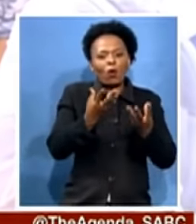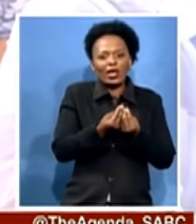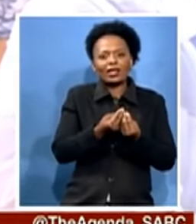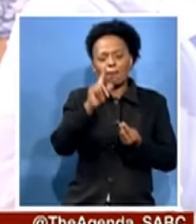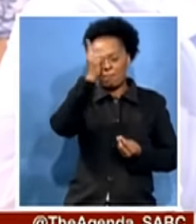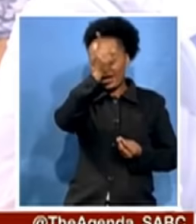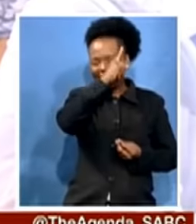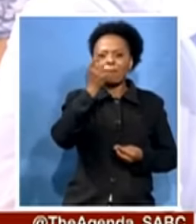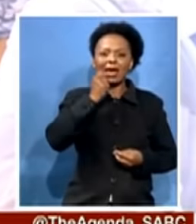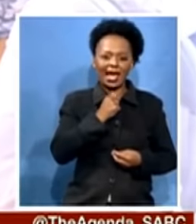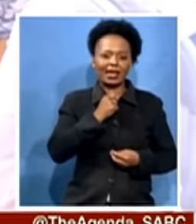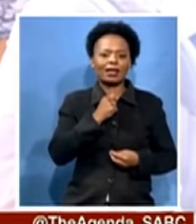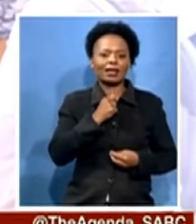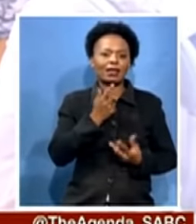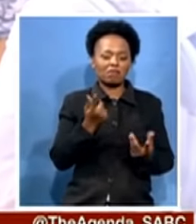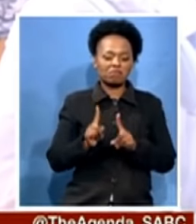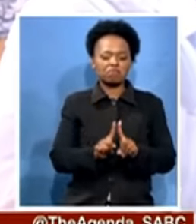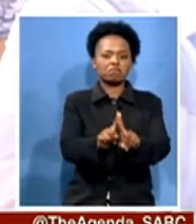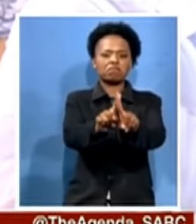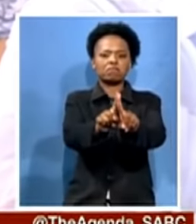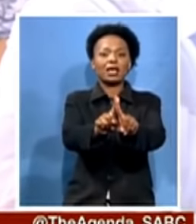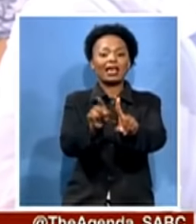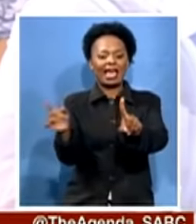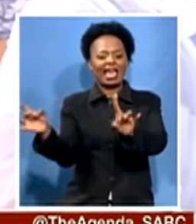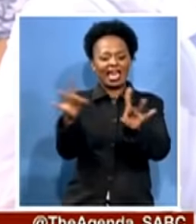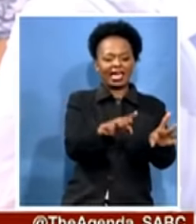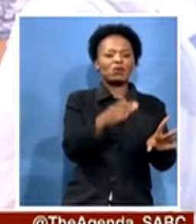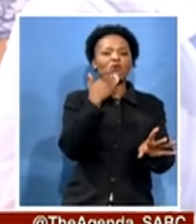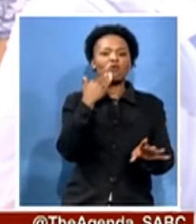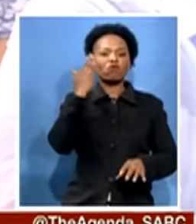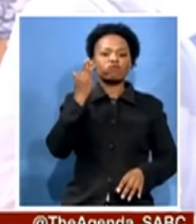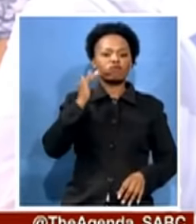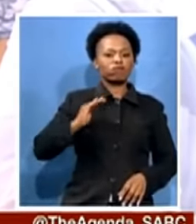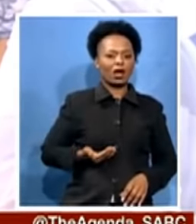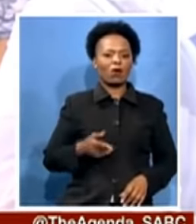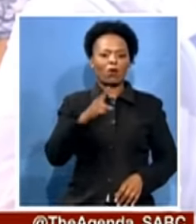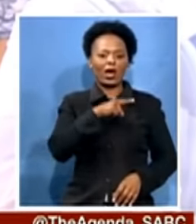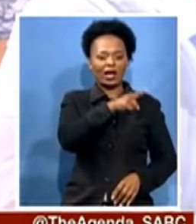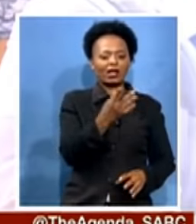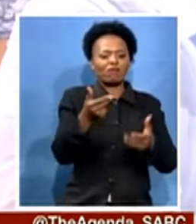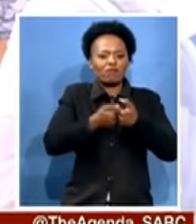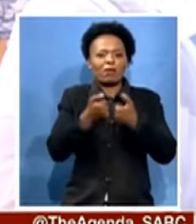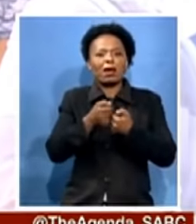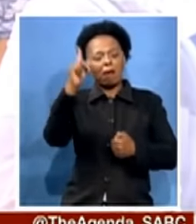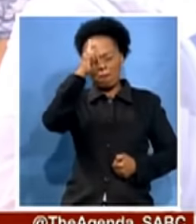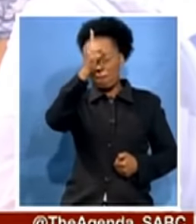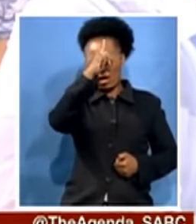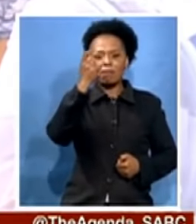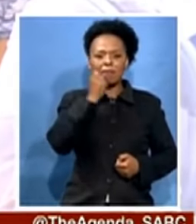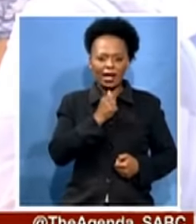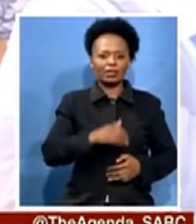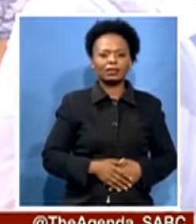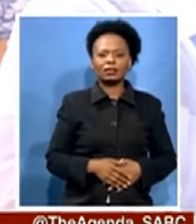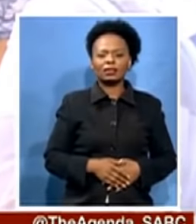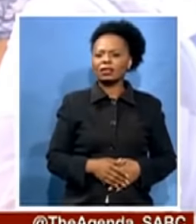ukulikhuluma lelo qiniso engalisho. Lokho ke ngani nami okubuzayo ukuthi ikuphi esikwenzile nakuba